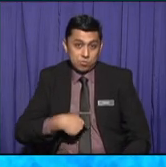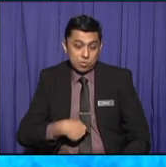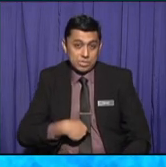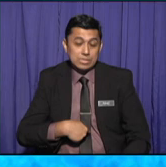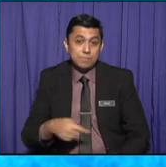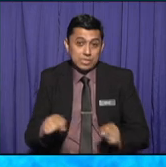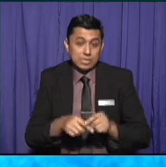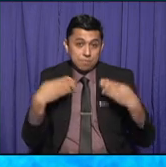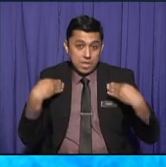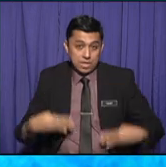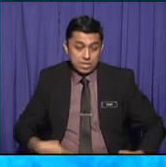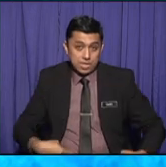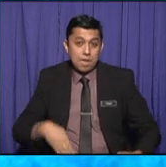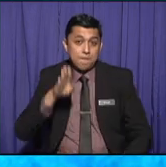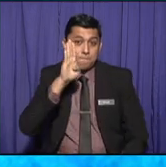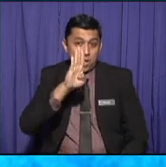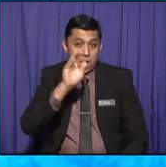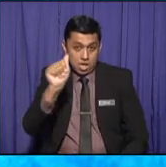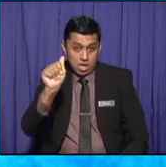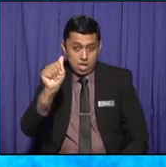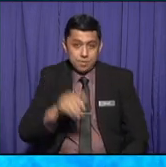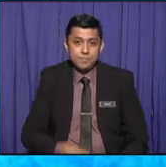seperti badan bunyinya Ba.